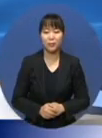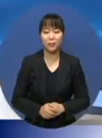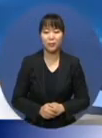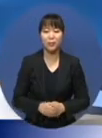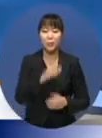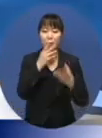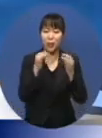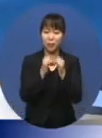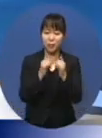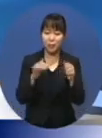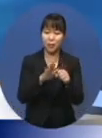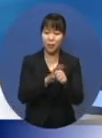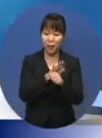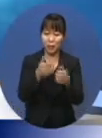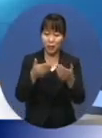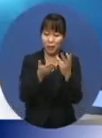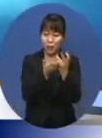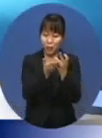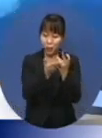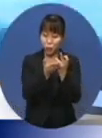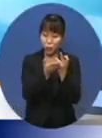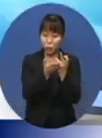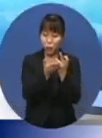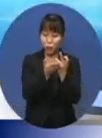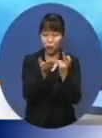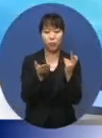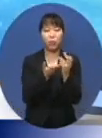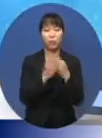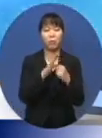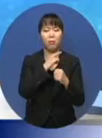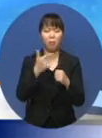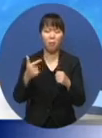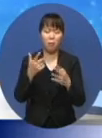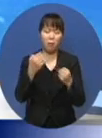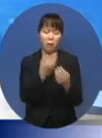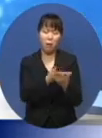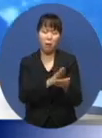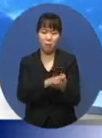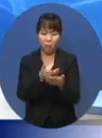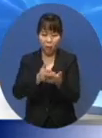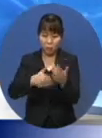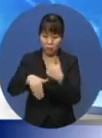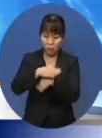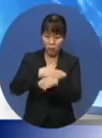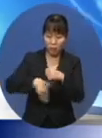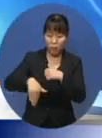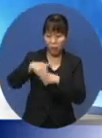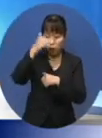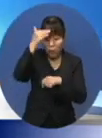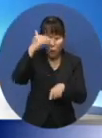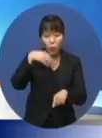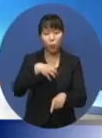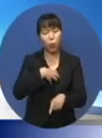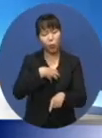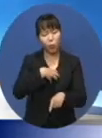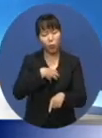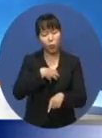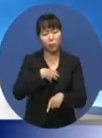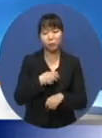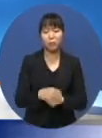많은 사람들에게 사랑받는 섬 제주도가 대규모 개발로 인해 생태와 경관이 위협받을 위기에